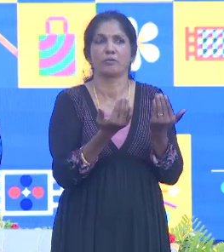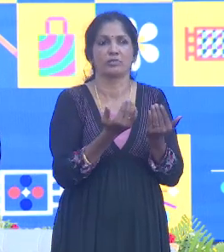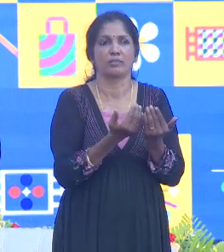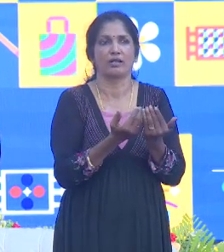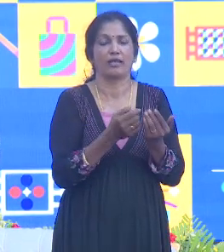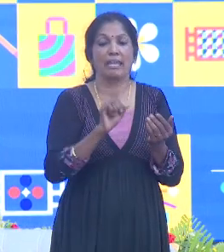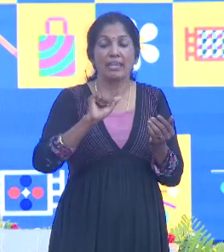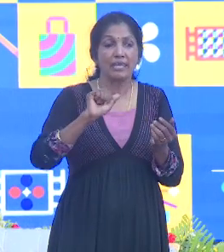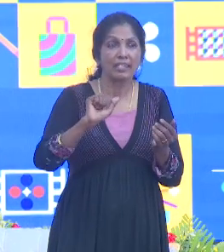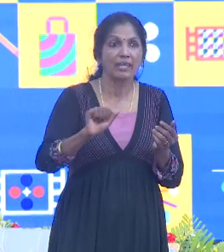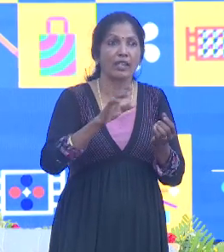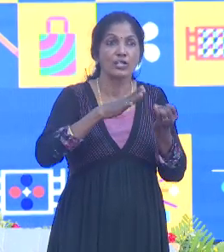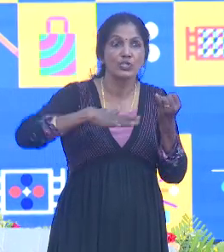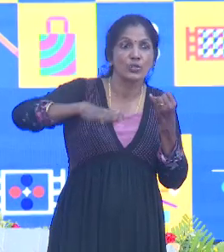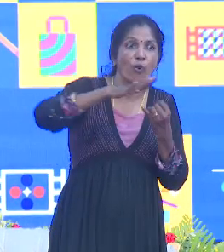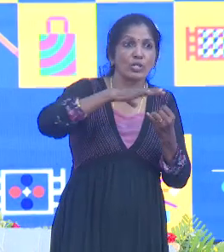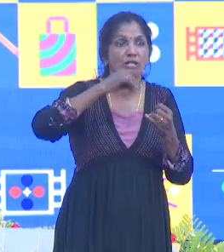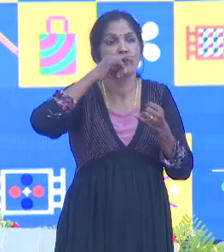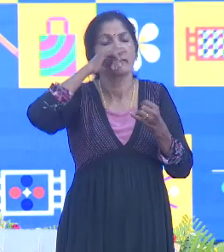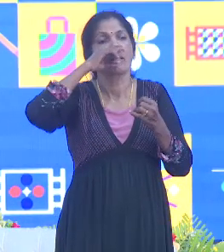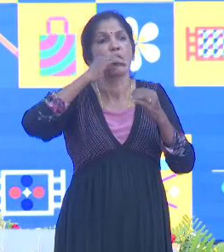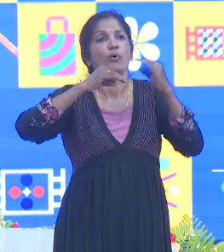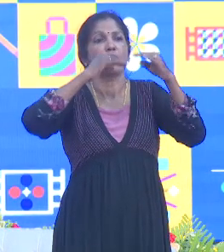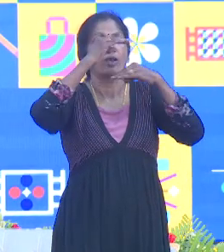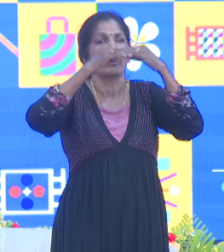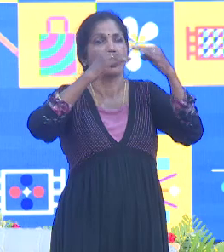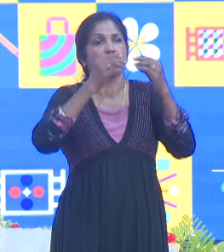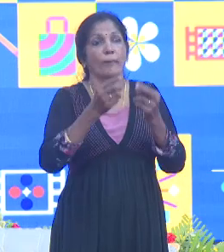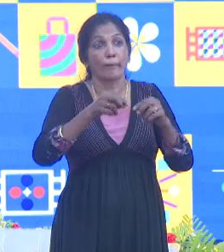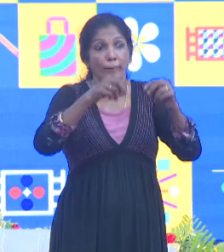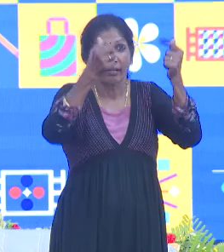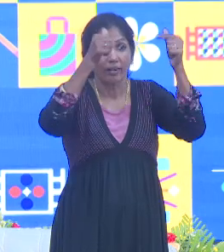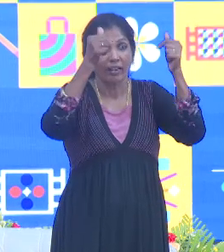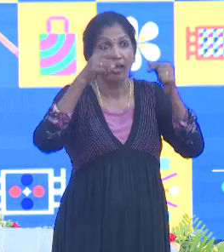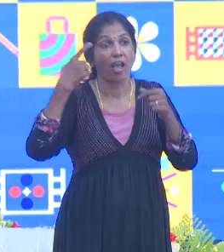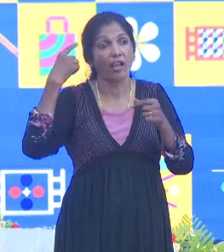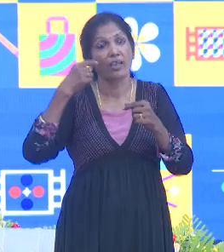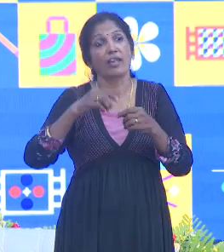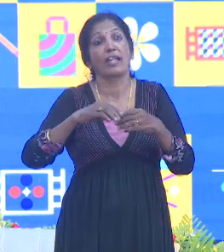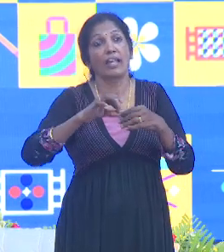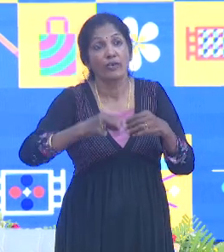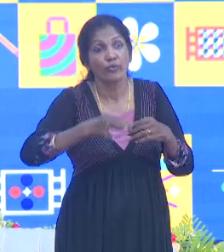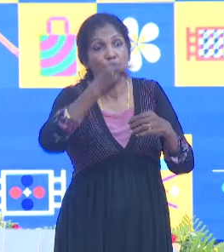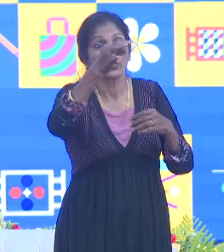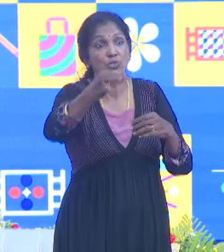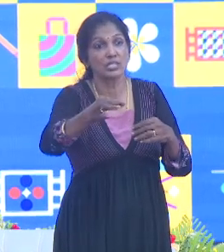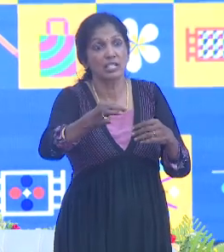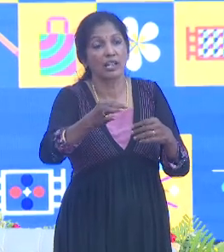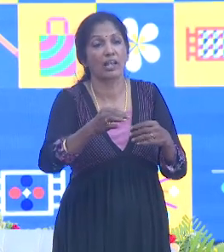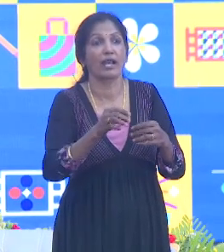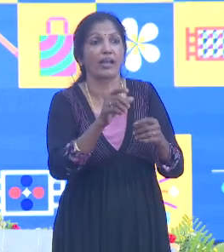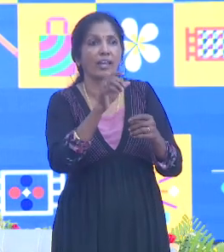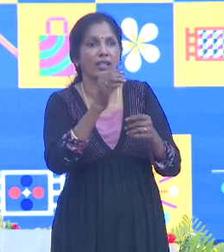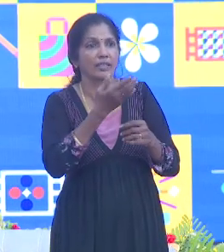ഉടമസ്ഥനായതുകൊണ്ടാണ്. ആ നിലയിൽ സാമൂഹ്യ പദവിയെ, സാമ്പത്തിക പദവിയെ, അടുത്ത തലമുറയുടെ വിദ്യാഭ്യാസ മേഖലയെ, അടുത്ത തലമുറയുടെ